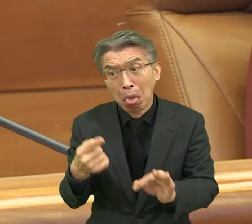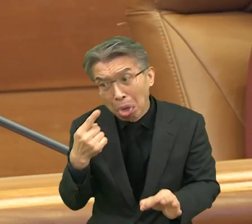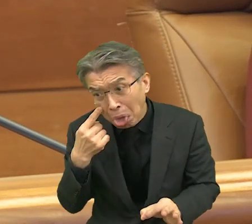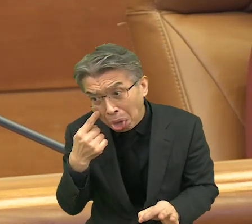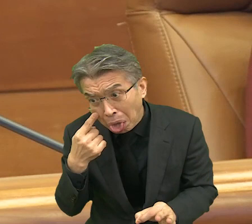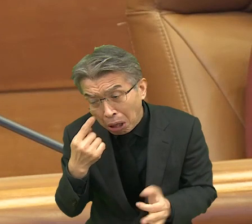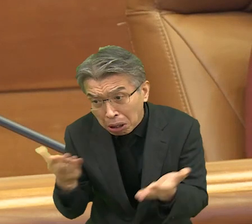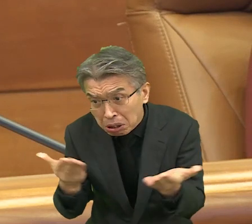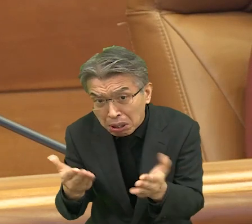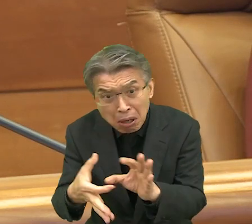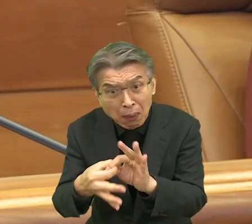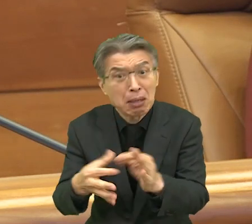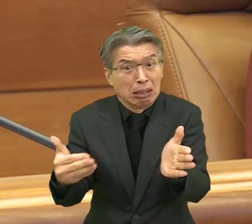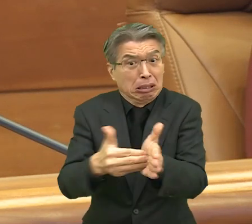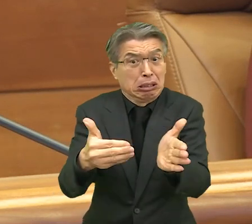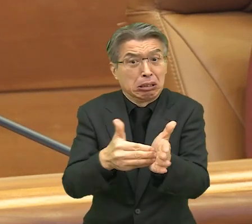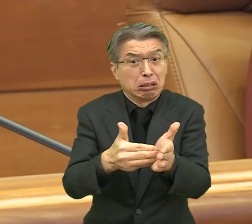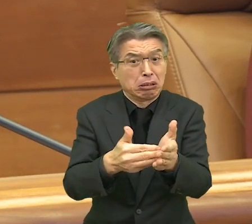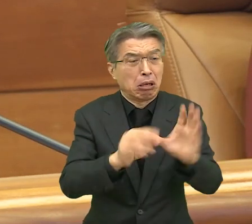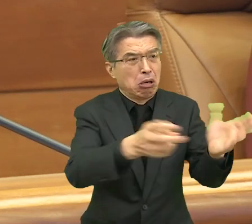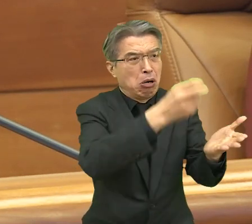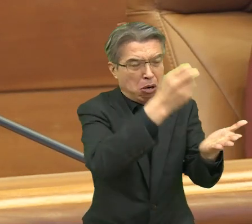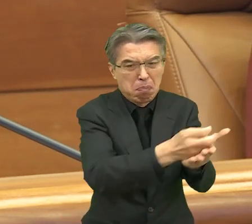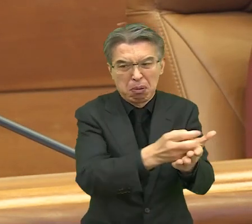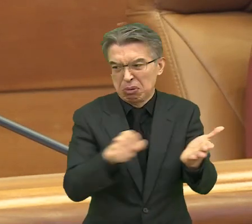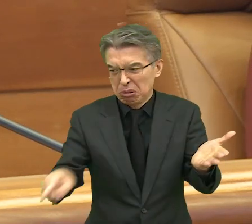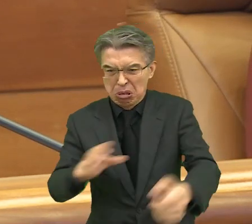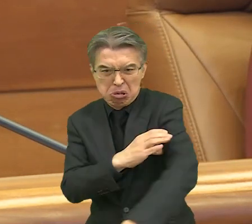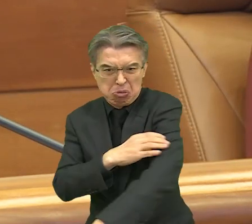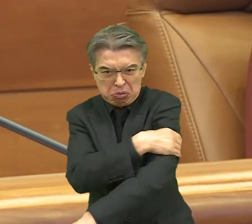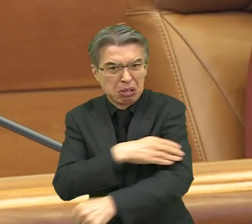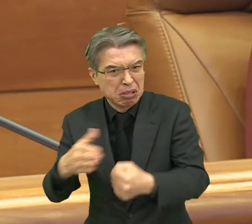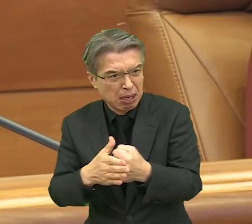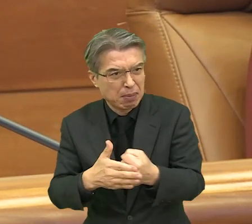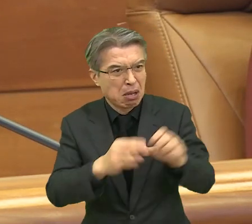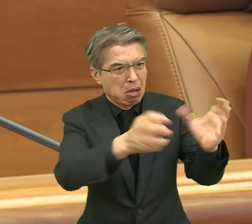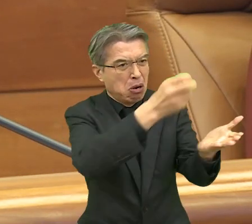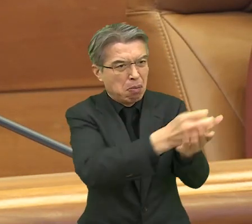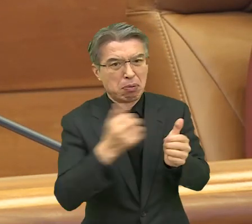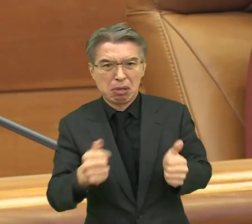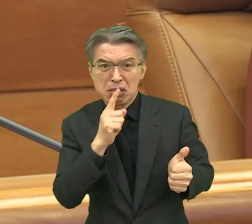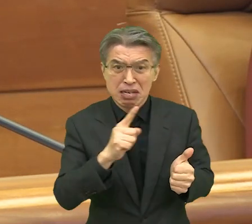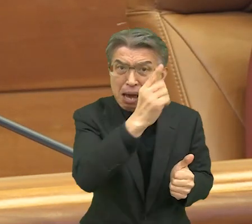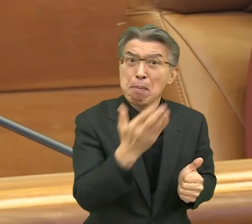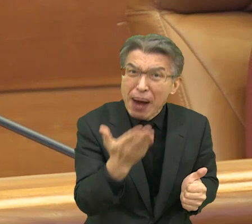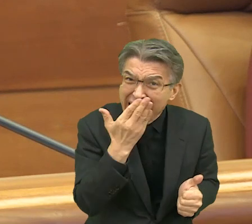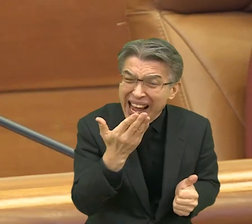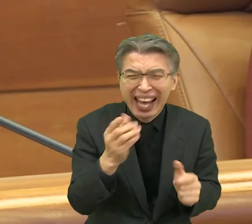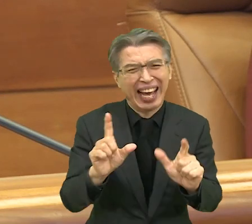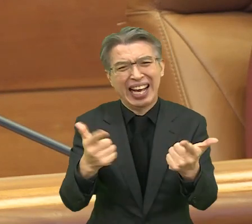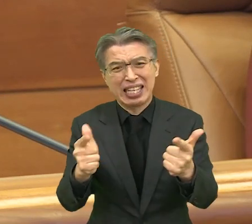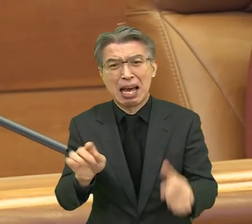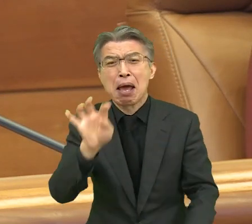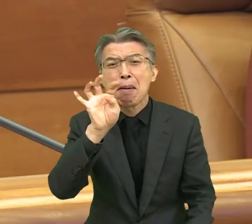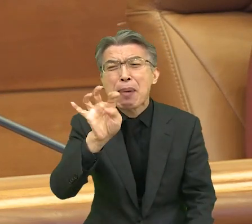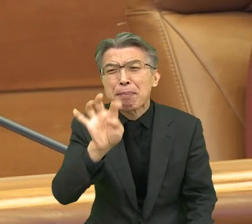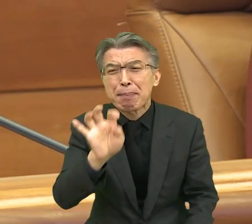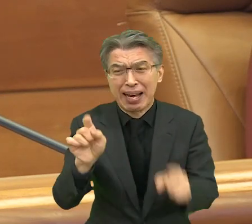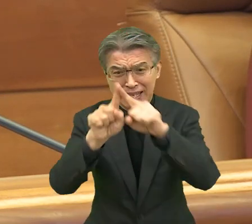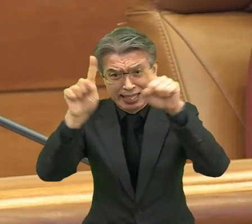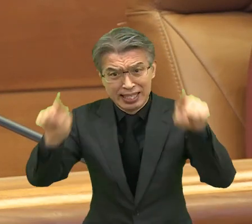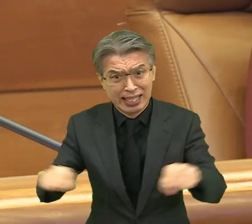뿐 헌법소원의 대상이 되는 공권력의 행사에 해당하지 않습니다. 따라서 QR코드가